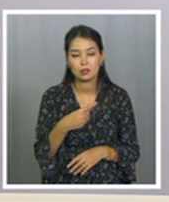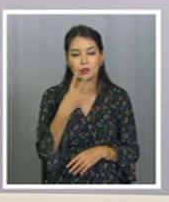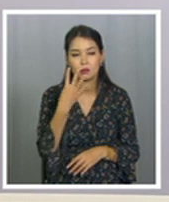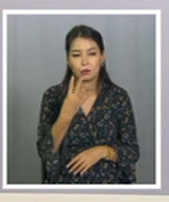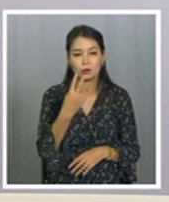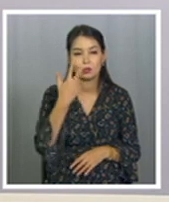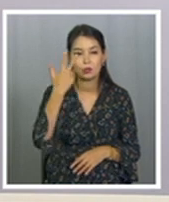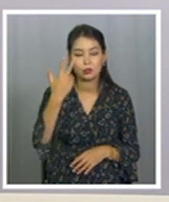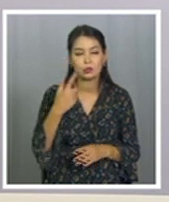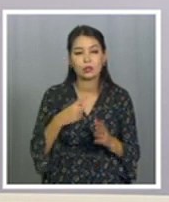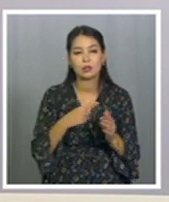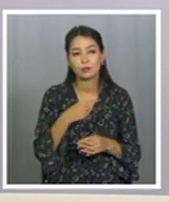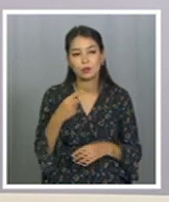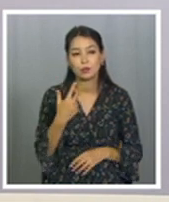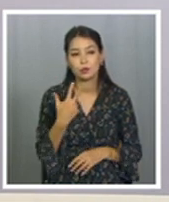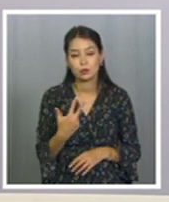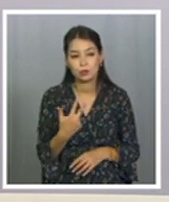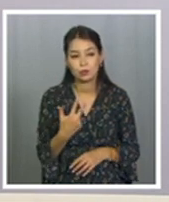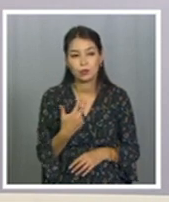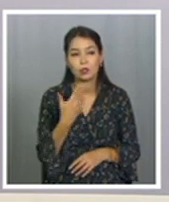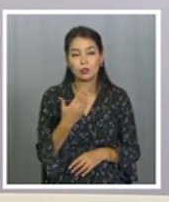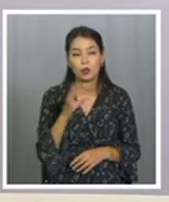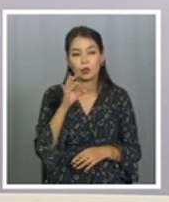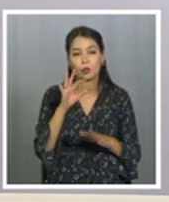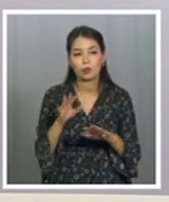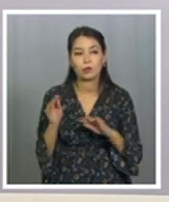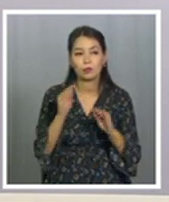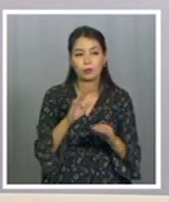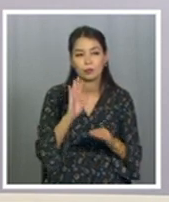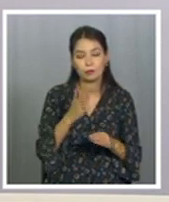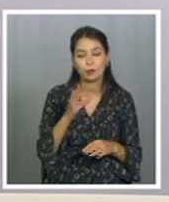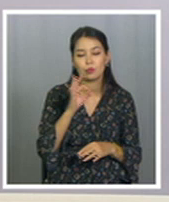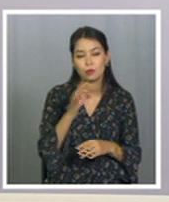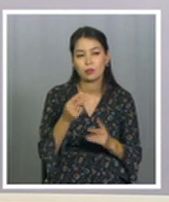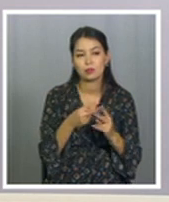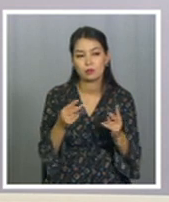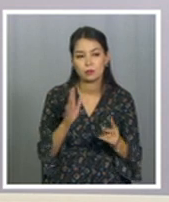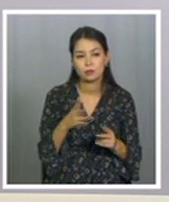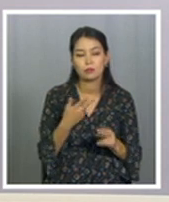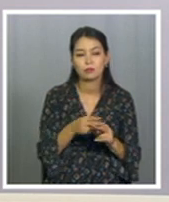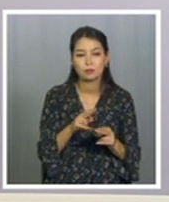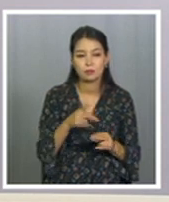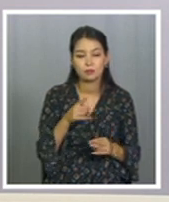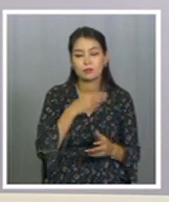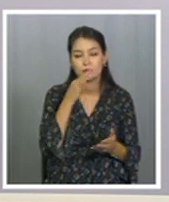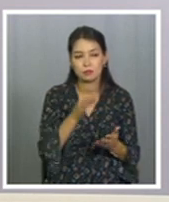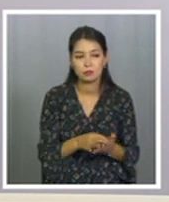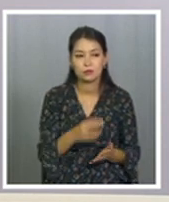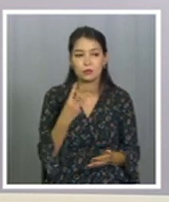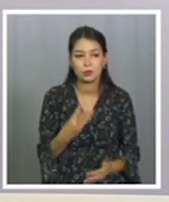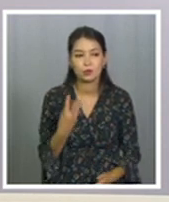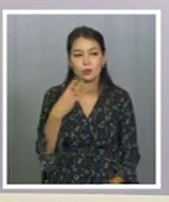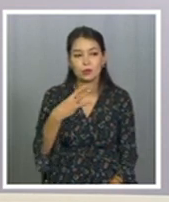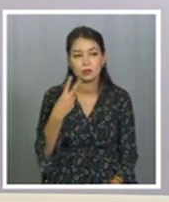3 дәрежесі бөлінген 3. Ал 0-ді қоятын болсақ, ол жер 0-ге тең. Сонда 3-тен 32-ге